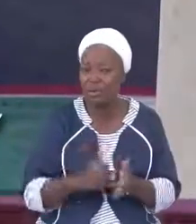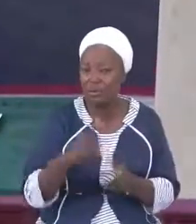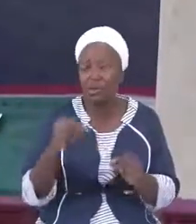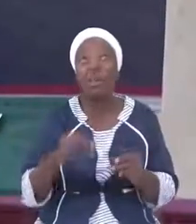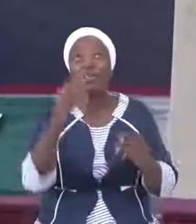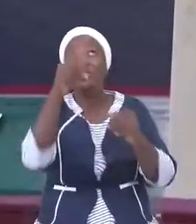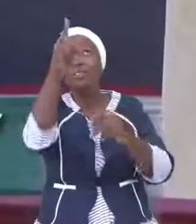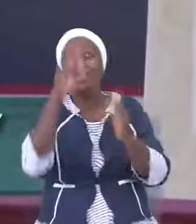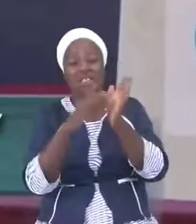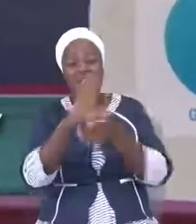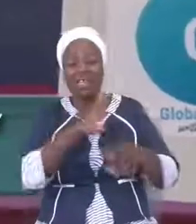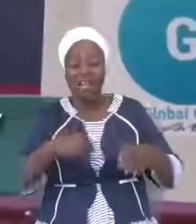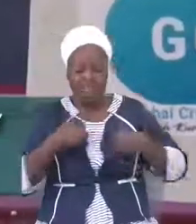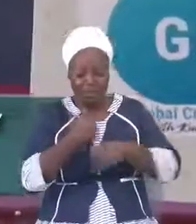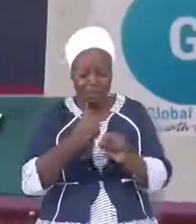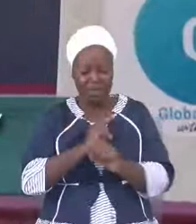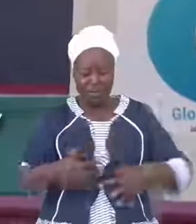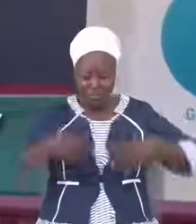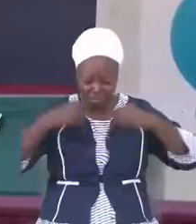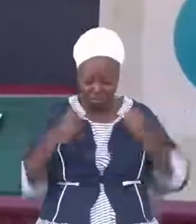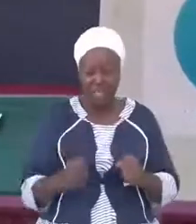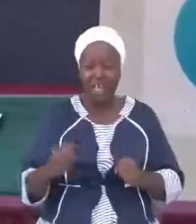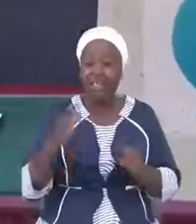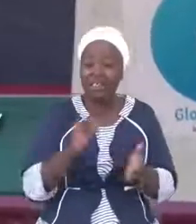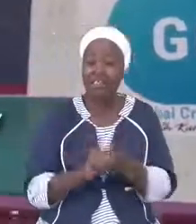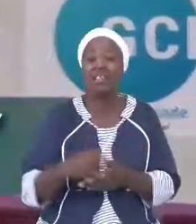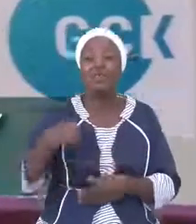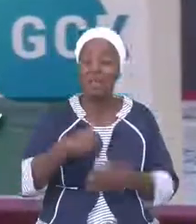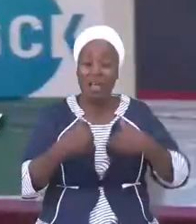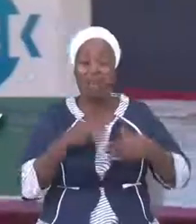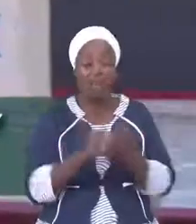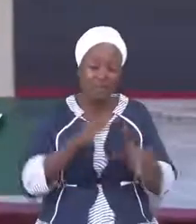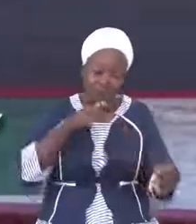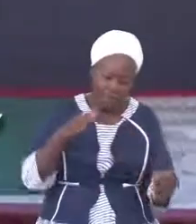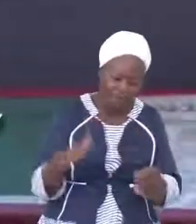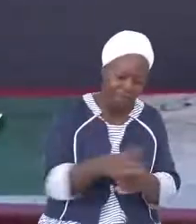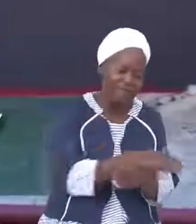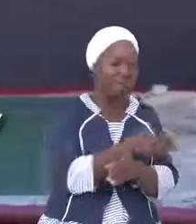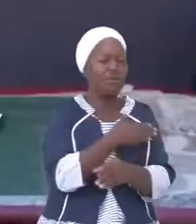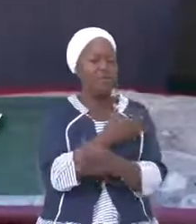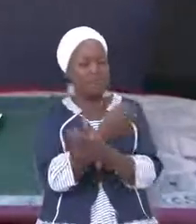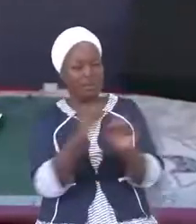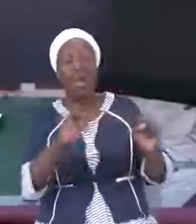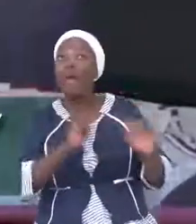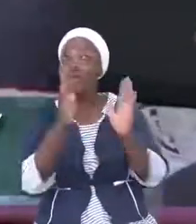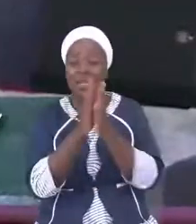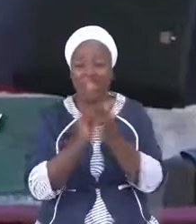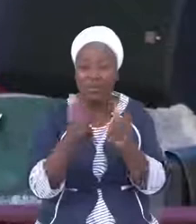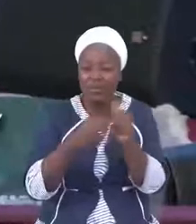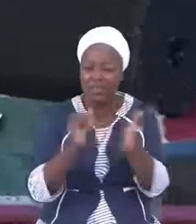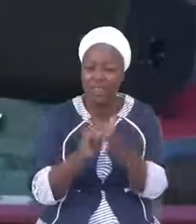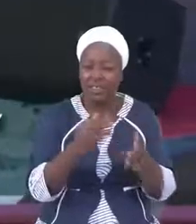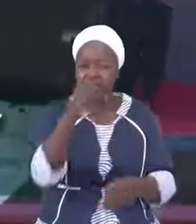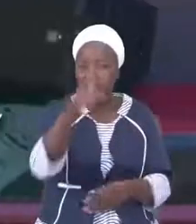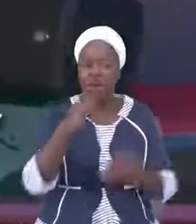rend capable, qualifié. Il est notre suffisance et nous donne une pleine rédemption. Je prie que tout ce que